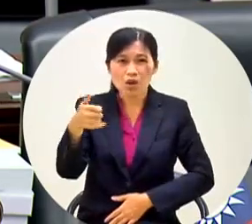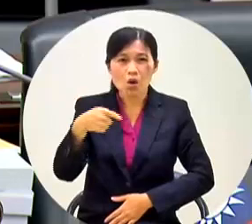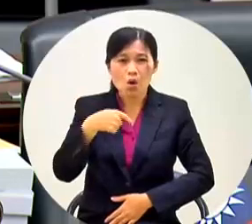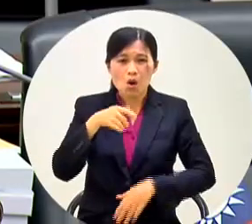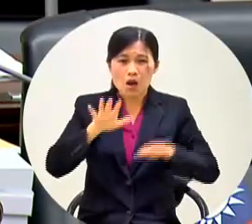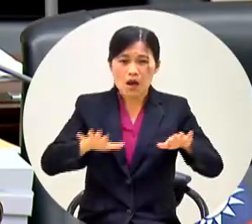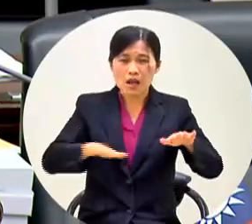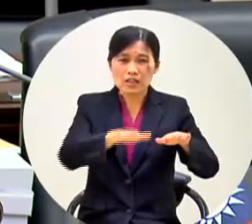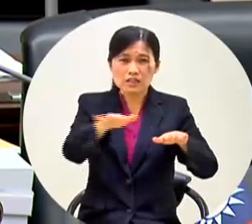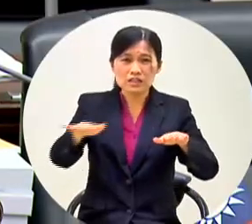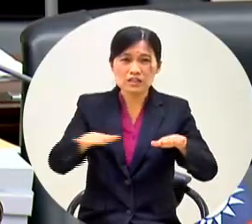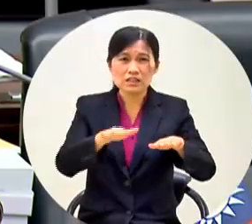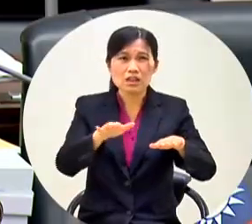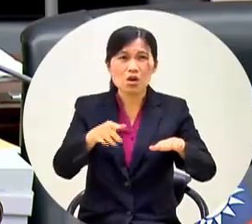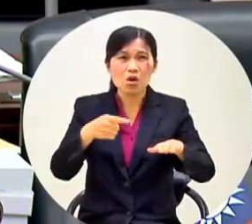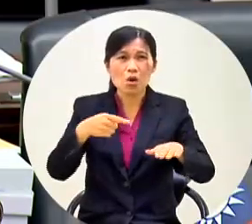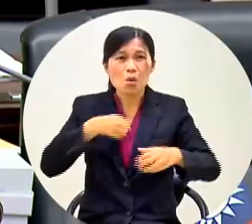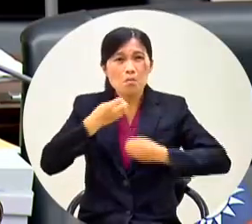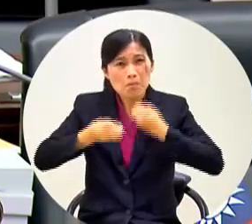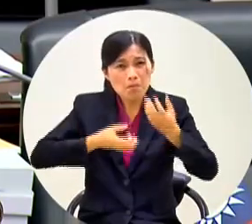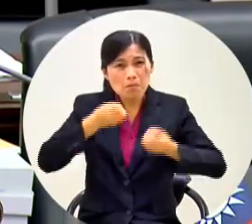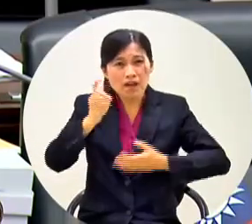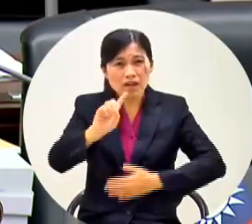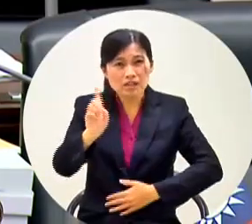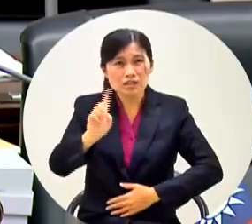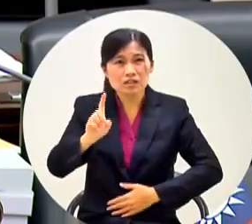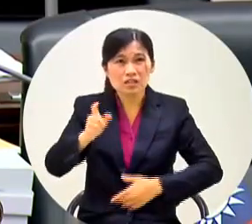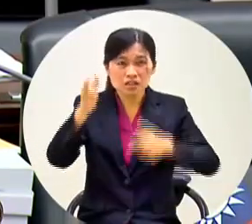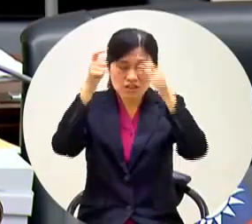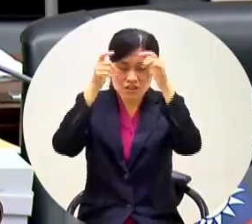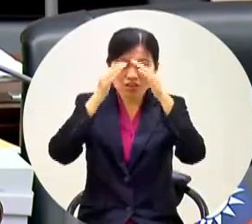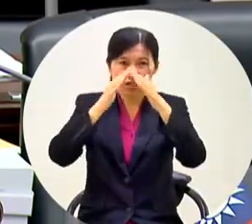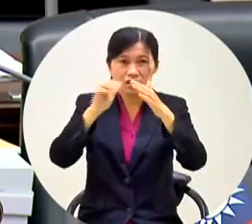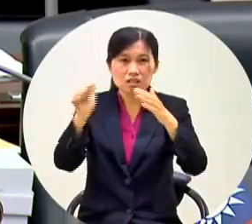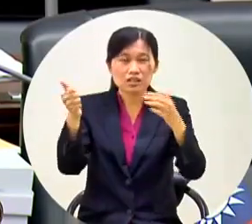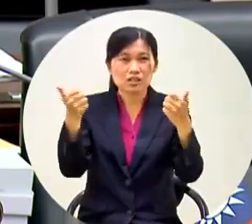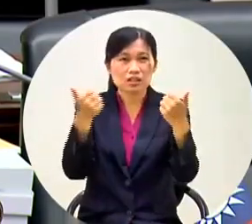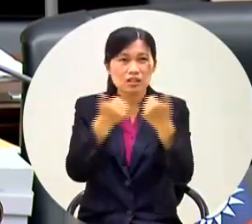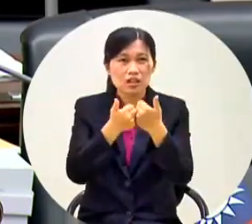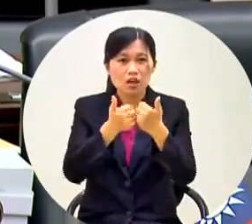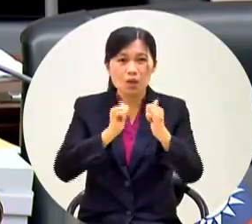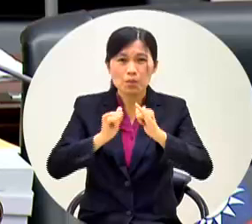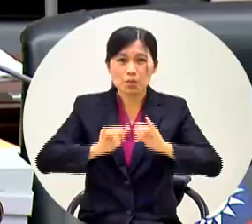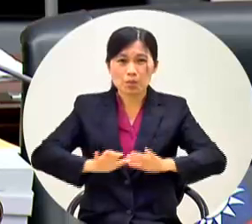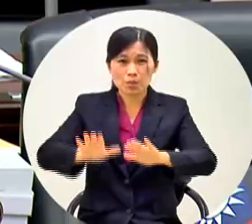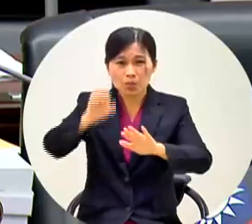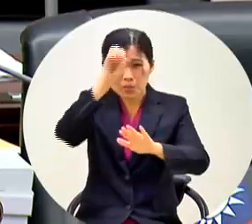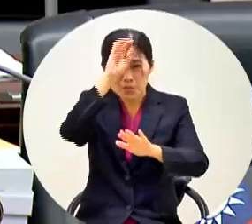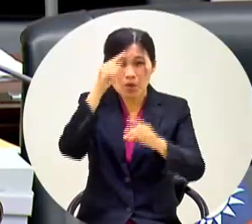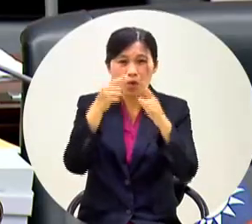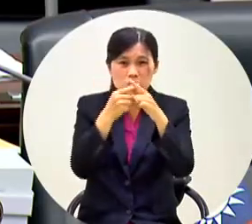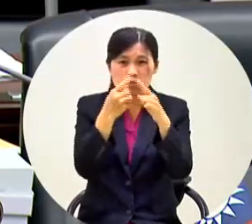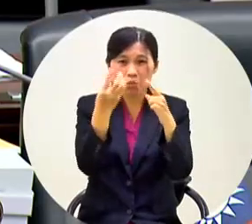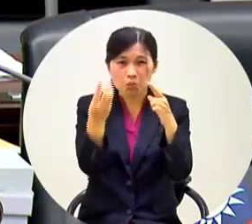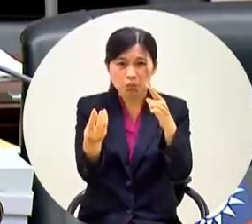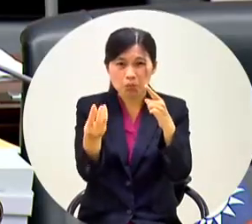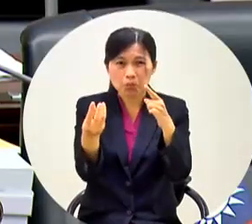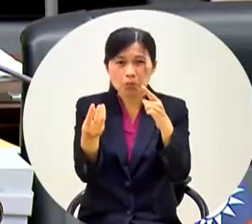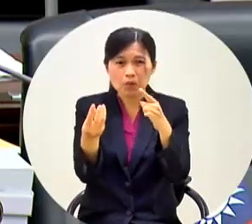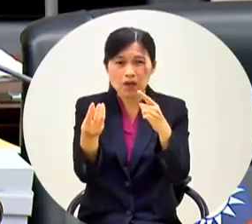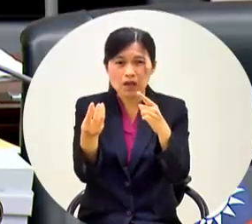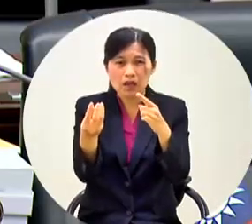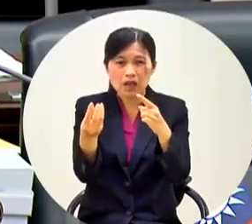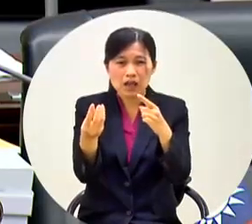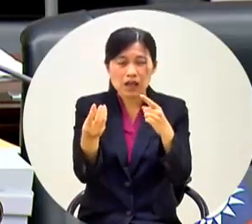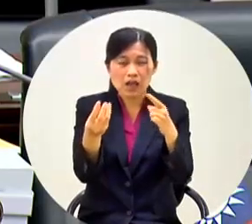么？高雄市议会民进党少数，那少数的过程当中，国民党多